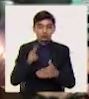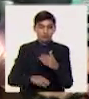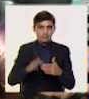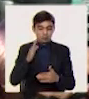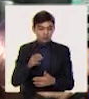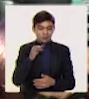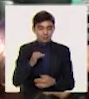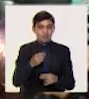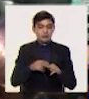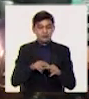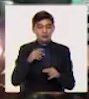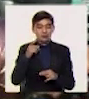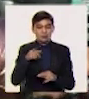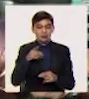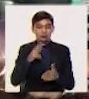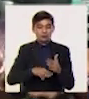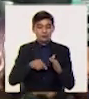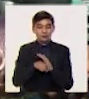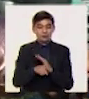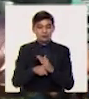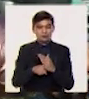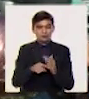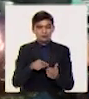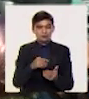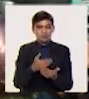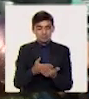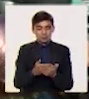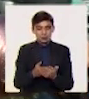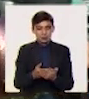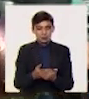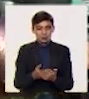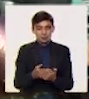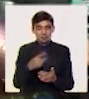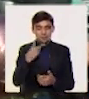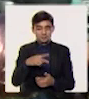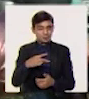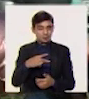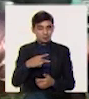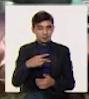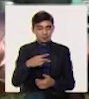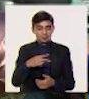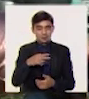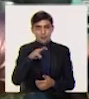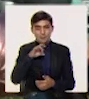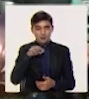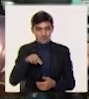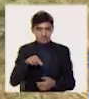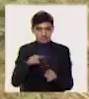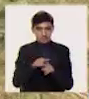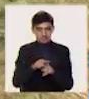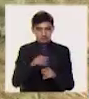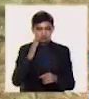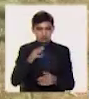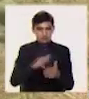салынады. Өйткені айыппұлдың несі шамасы 20 айлық расчетный показатель